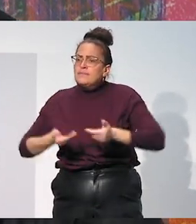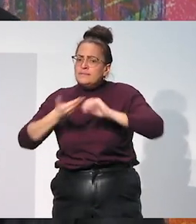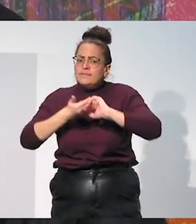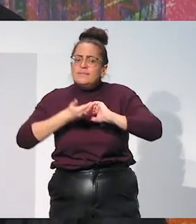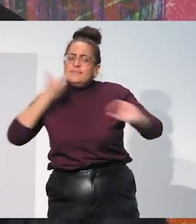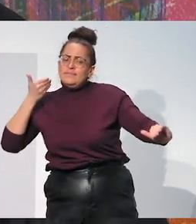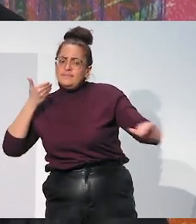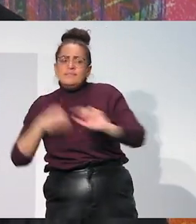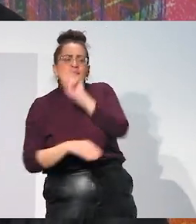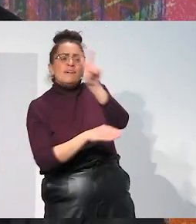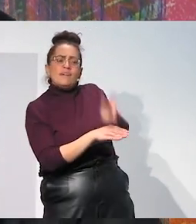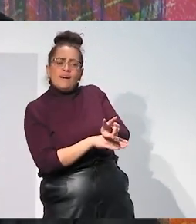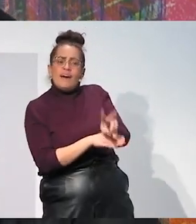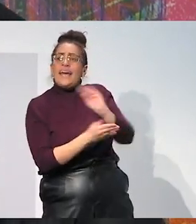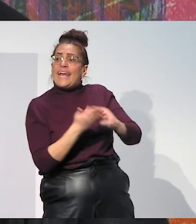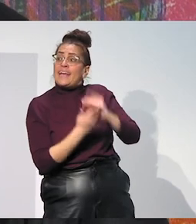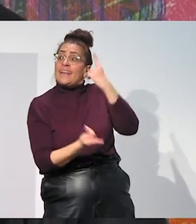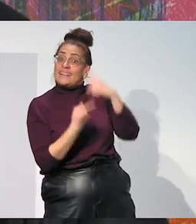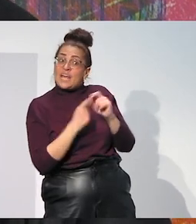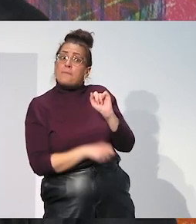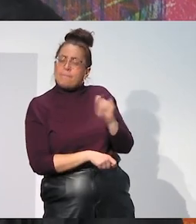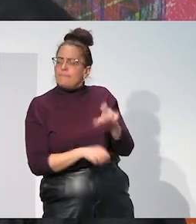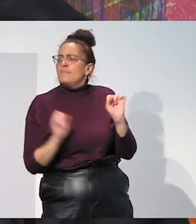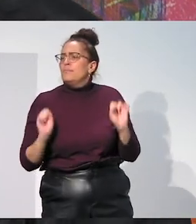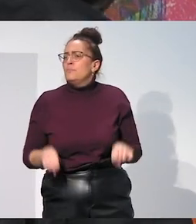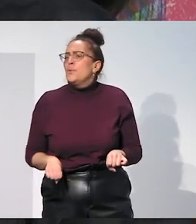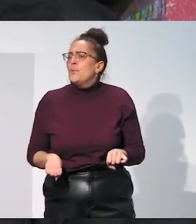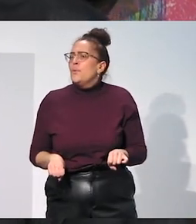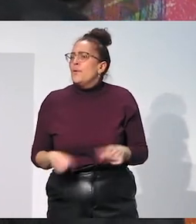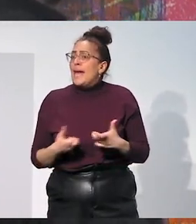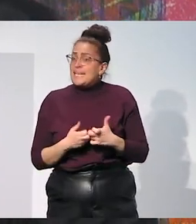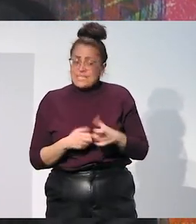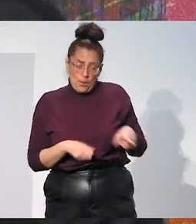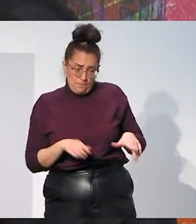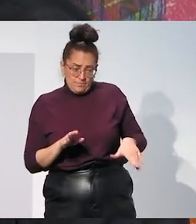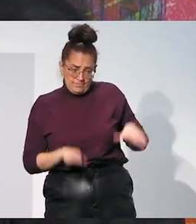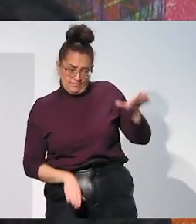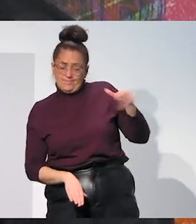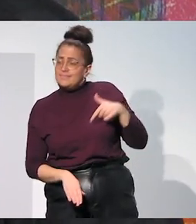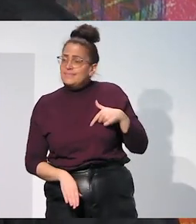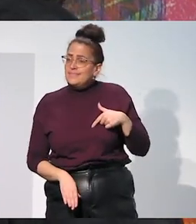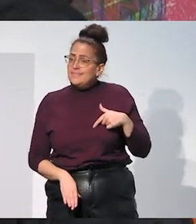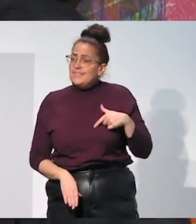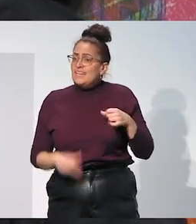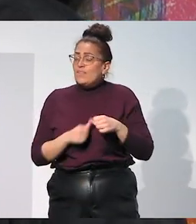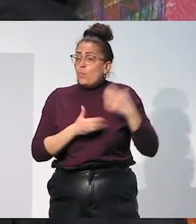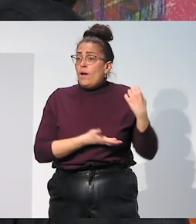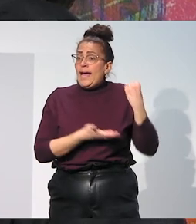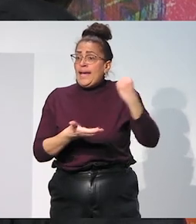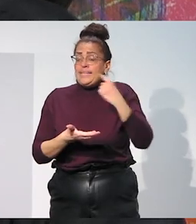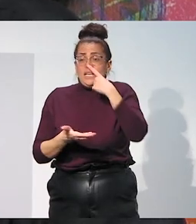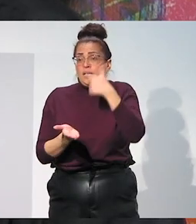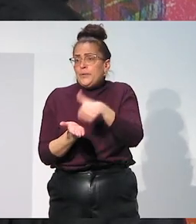vie pour pouvoir revenir comme ses frères et sœurs, liquider ce qui reste de cet héritage,